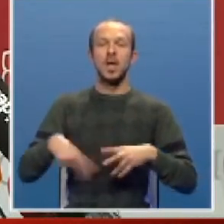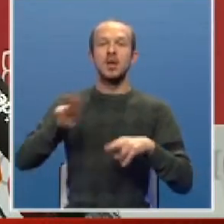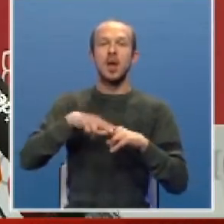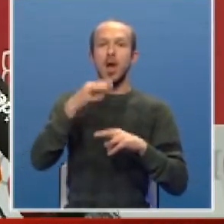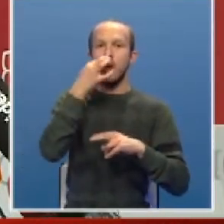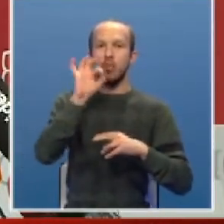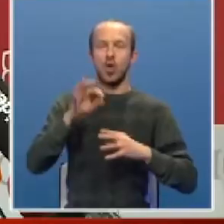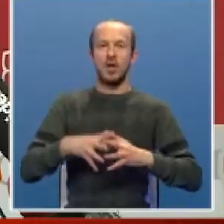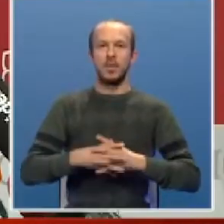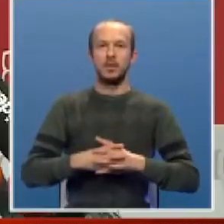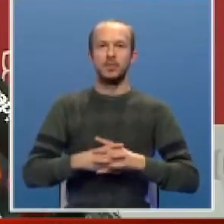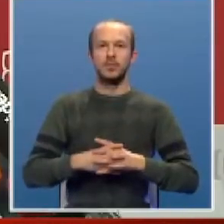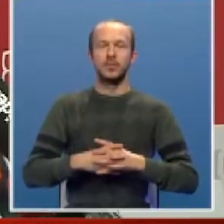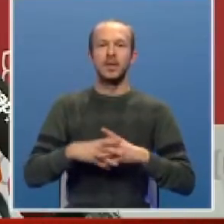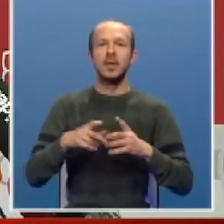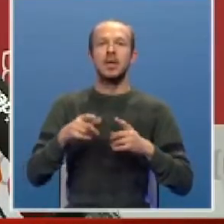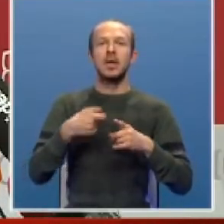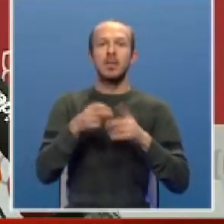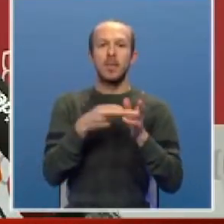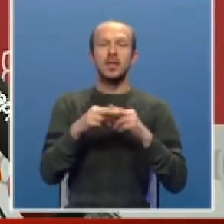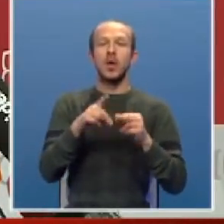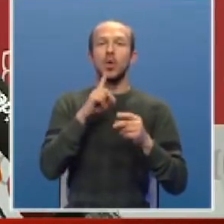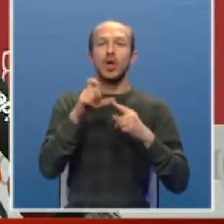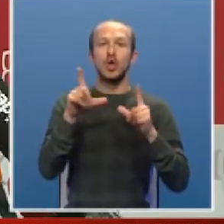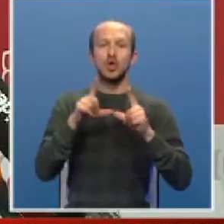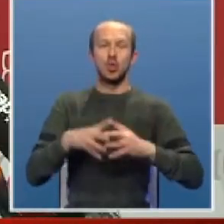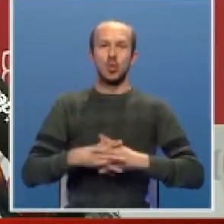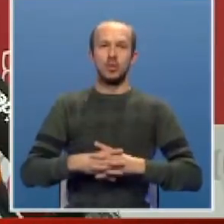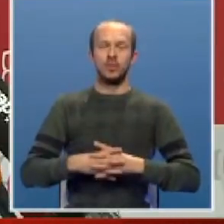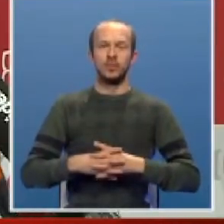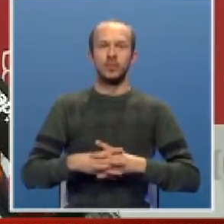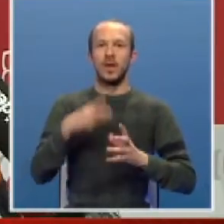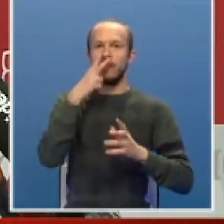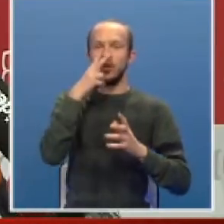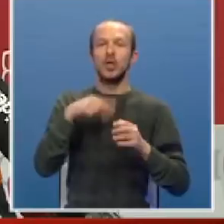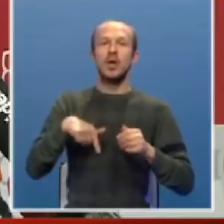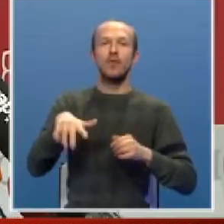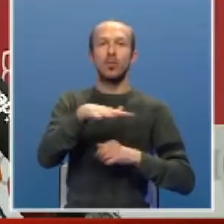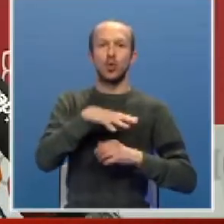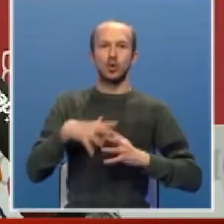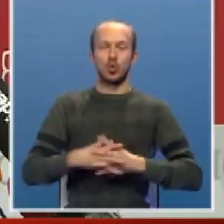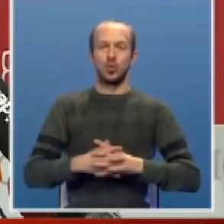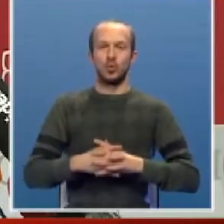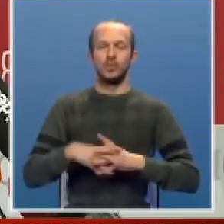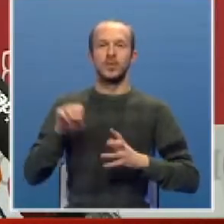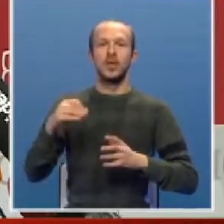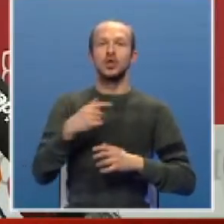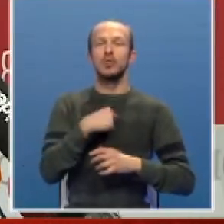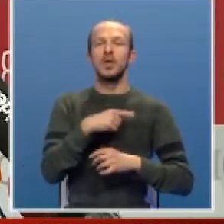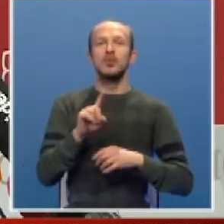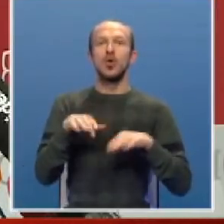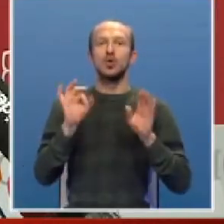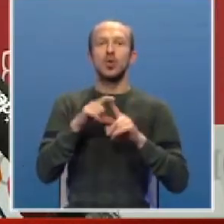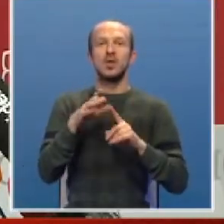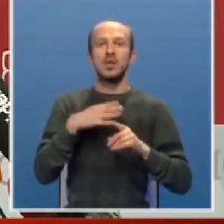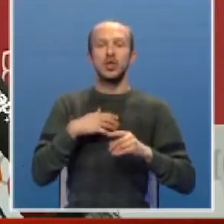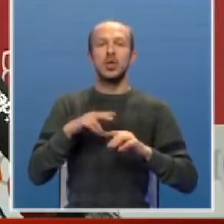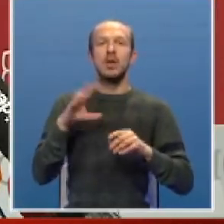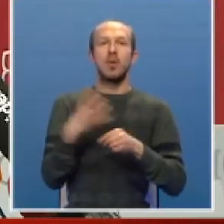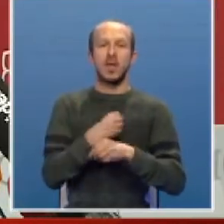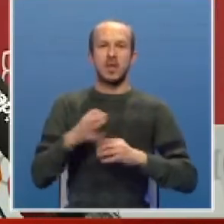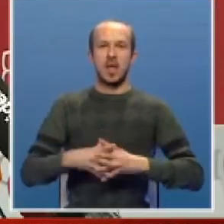najboljim poznanstvama kampanja koji su viđene na ovom prostoru. Nećemo odustati od naše velike